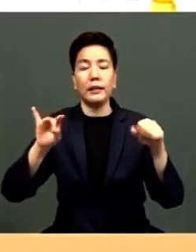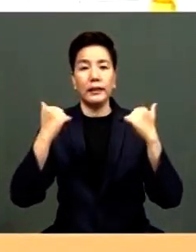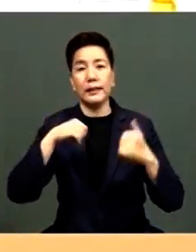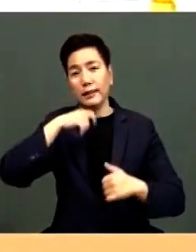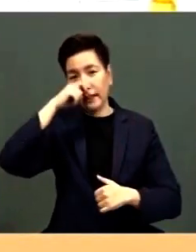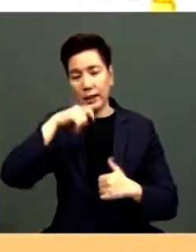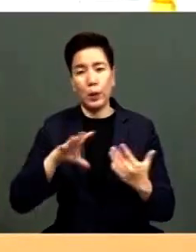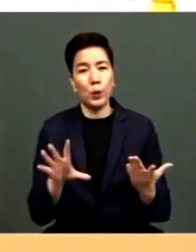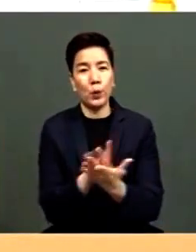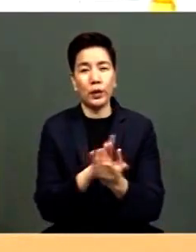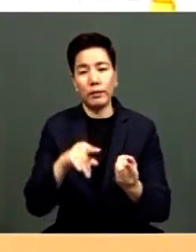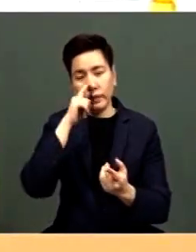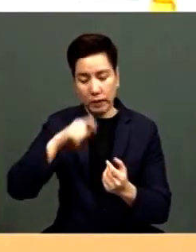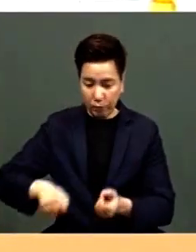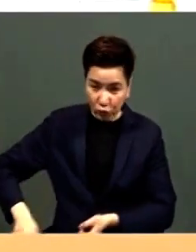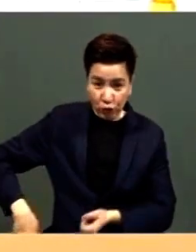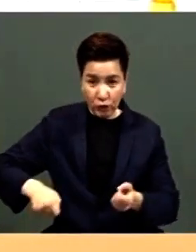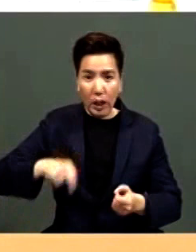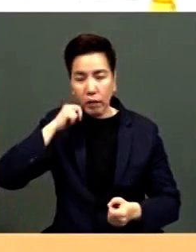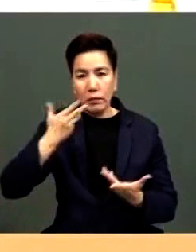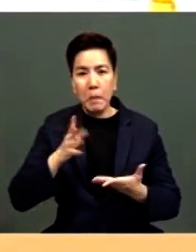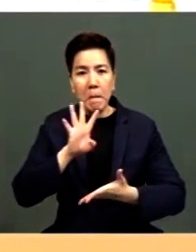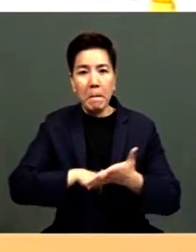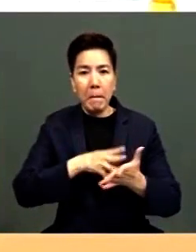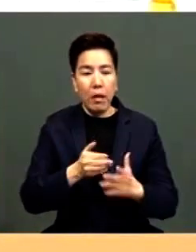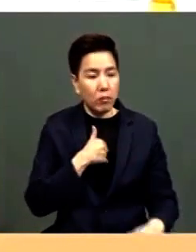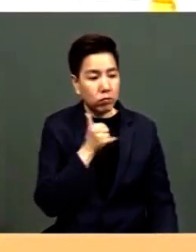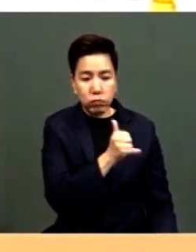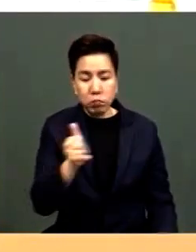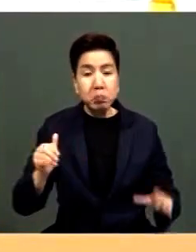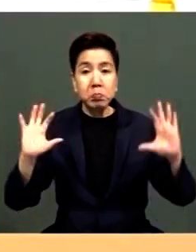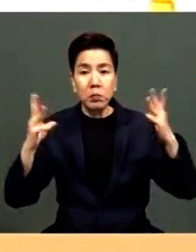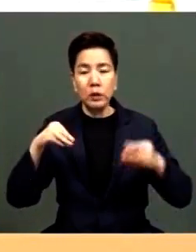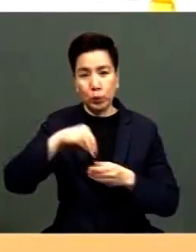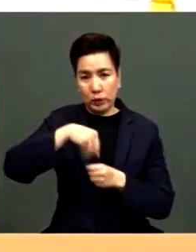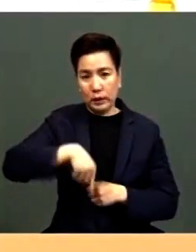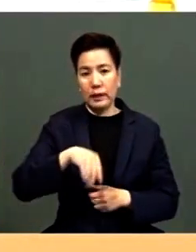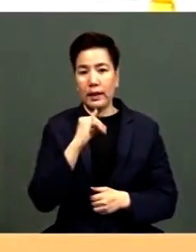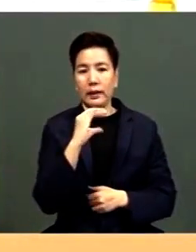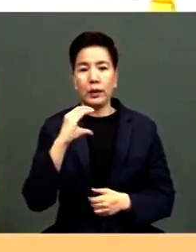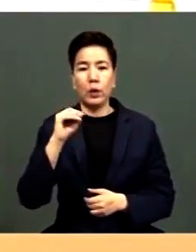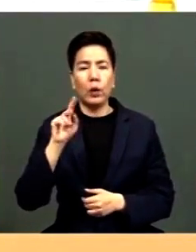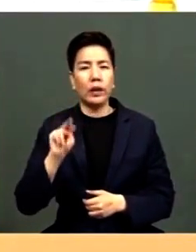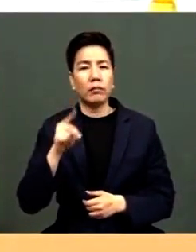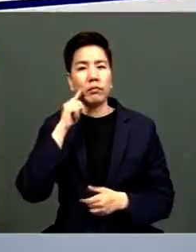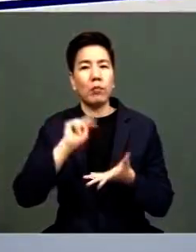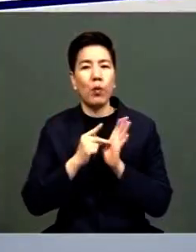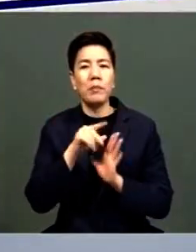ปีนี้นะคะงานสงกรานต์ถ้าเกิดไม่ได้มีแผนที่จะไปเที่ยวที่ไหนนะคะที่ไอคอนสยามก็ถือว่าเป็นทางเลือกที่ดี